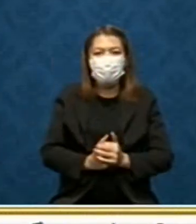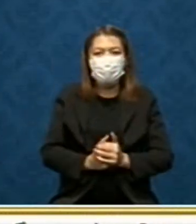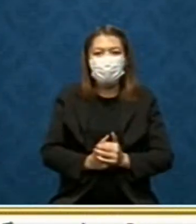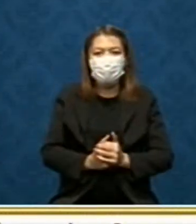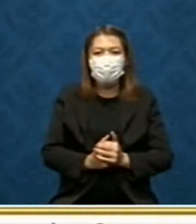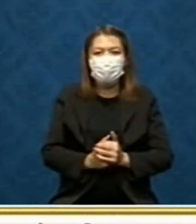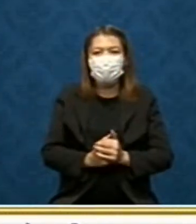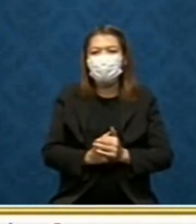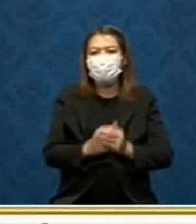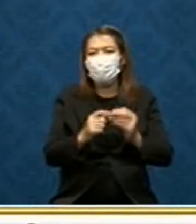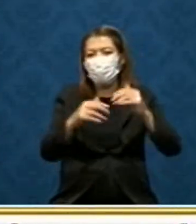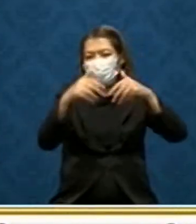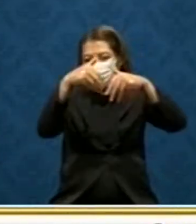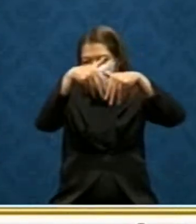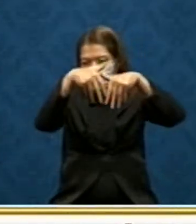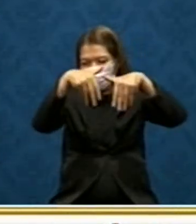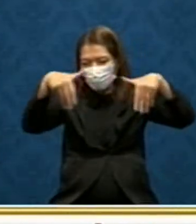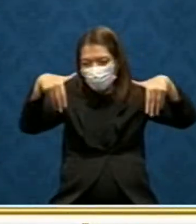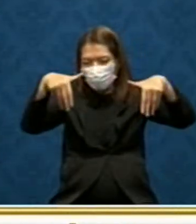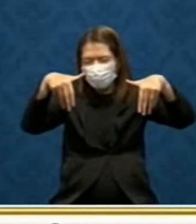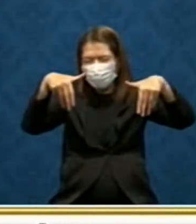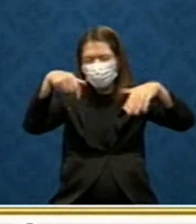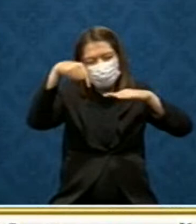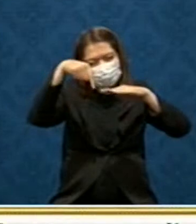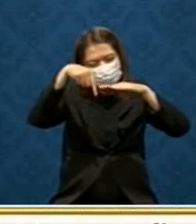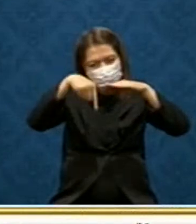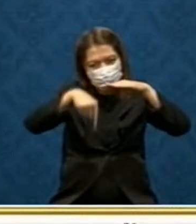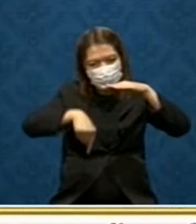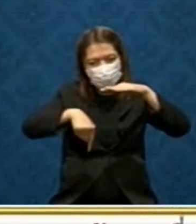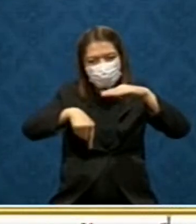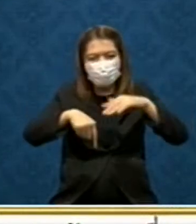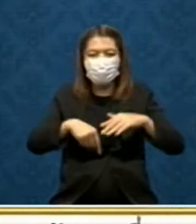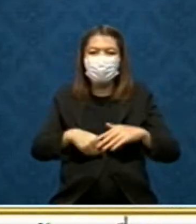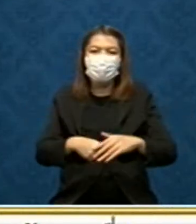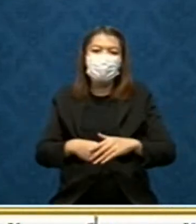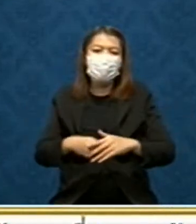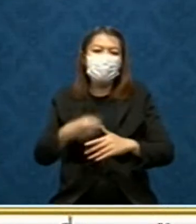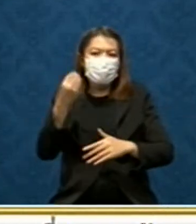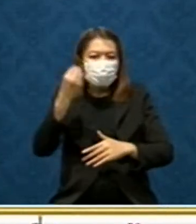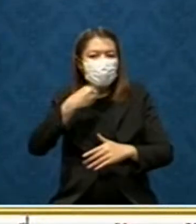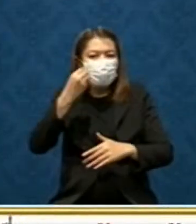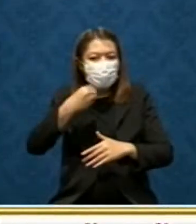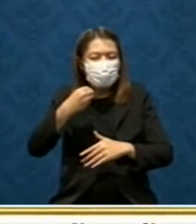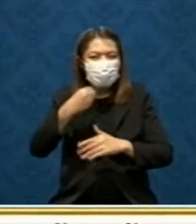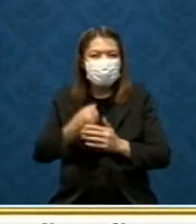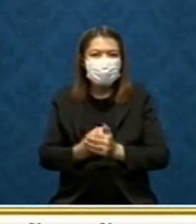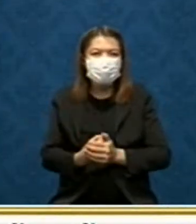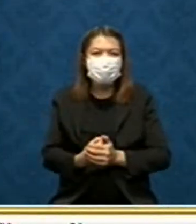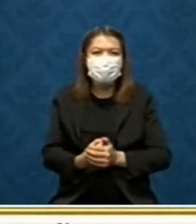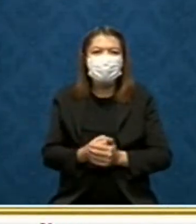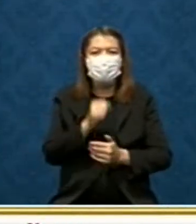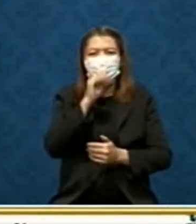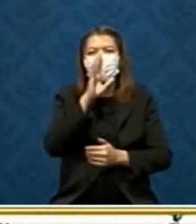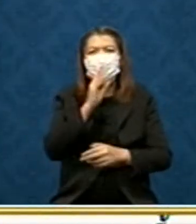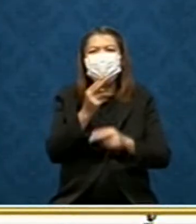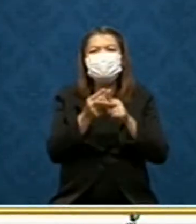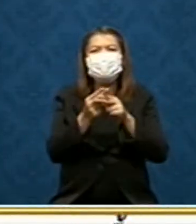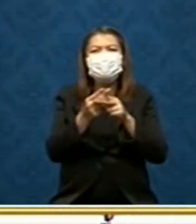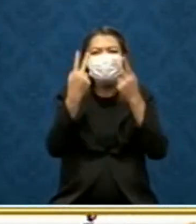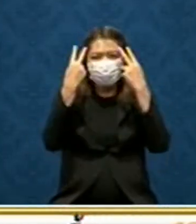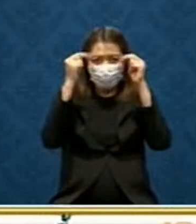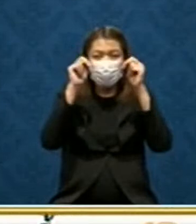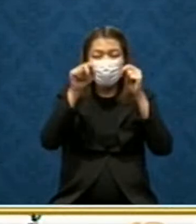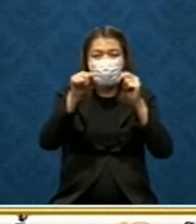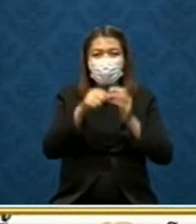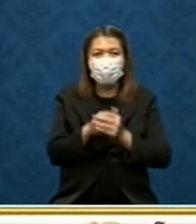เป็นโครงสรางแตลำลึก เพระท่านผลิต ทกวันผมทึงเคยบอกชื่อนายก่า ถ้านาย